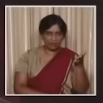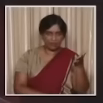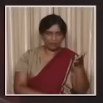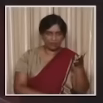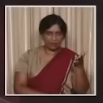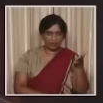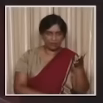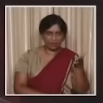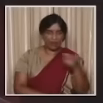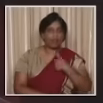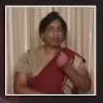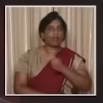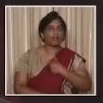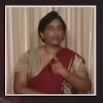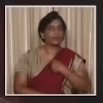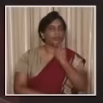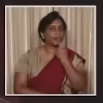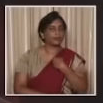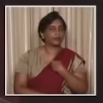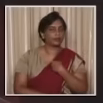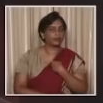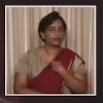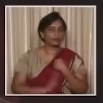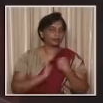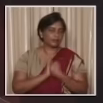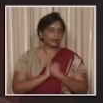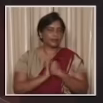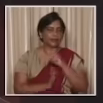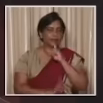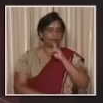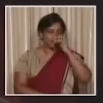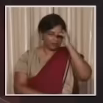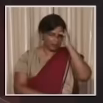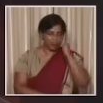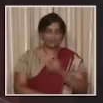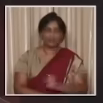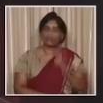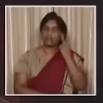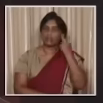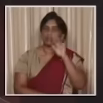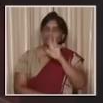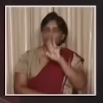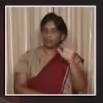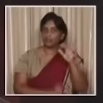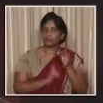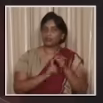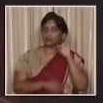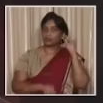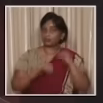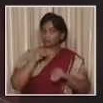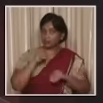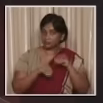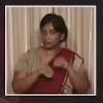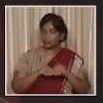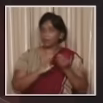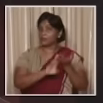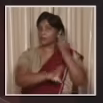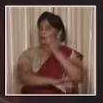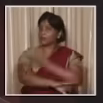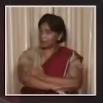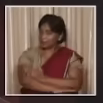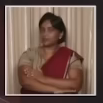විපක්ෂ නායක කියලා මගේ නම කිව්වා. අරු කතානායකතුමනි 2019 ජනාධිපතිවරණය සහ ඊට පෙර